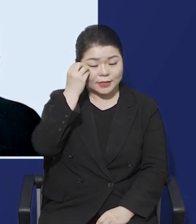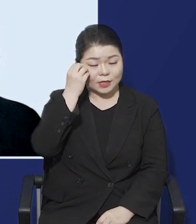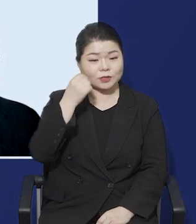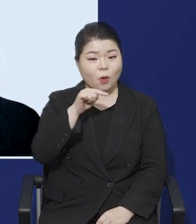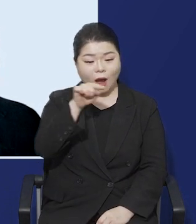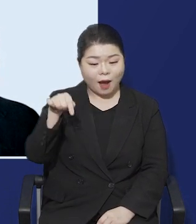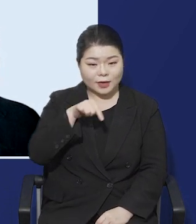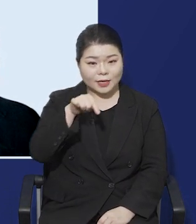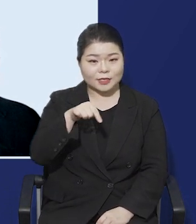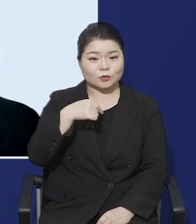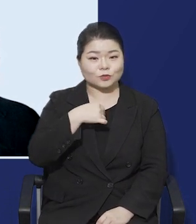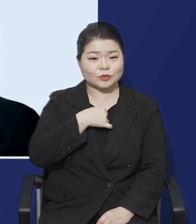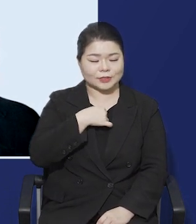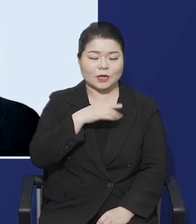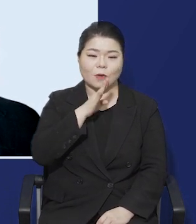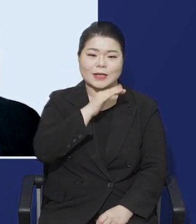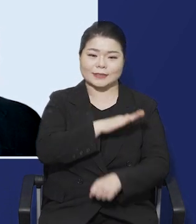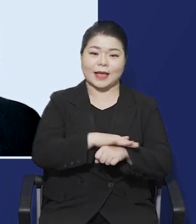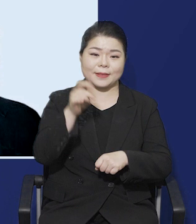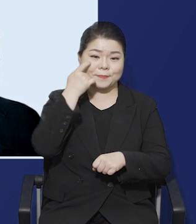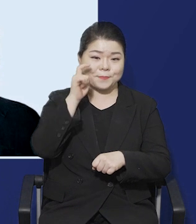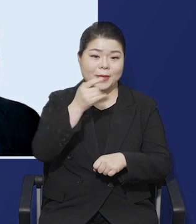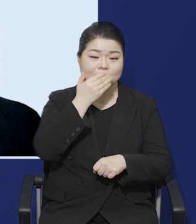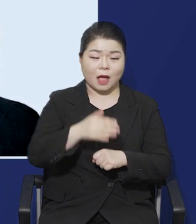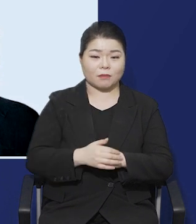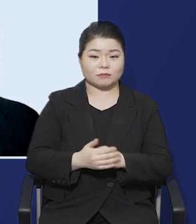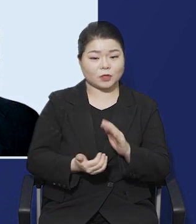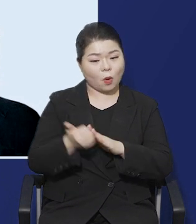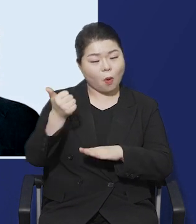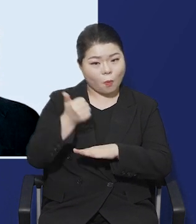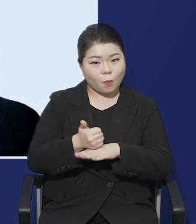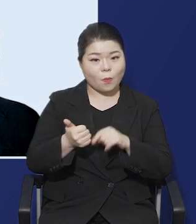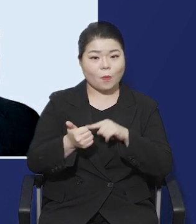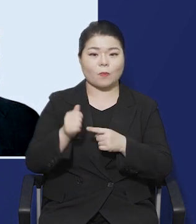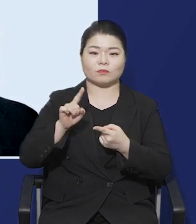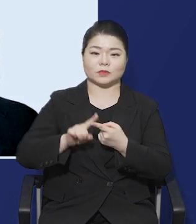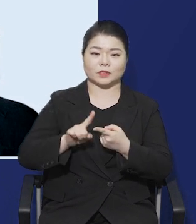컨텐츠를 찾을 수 있습니다. 그래서 성과를